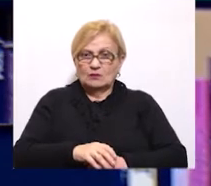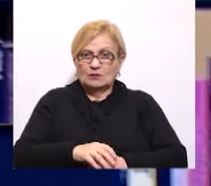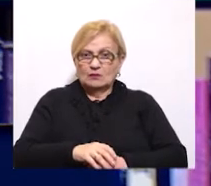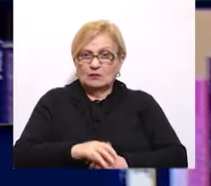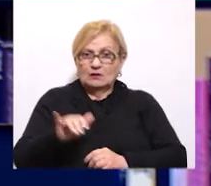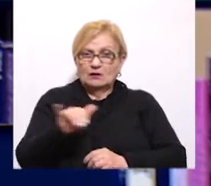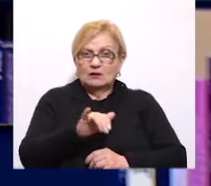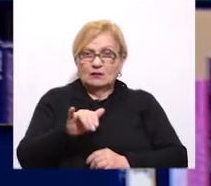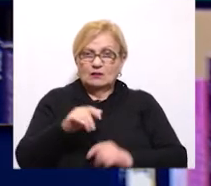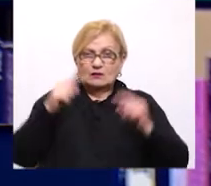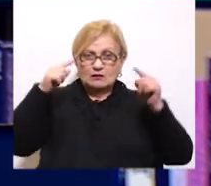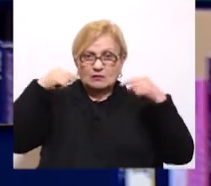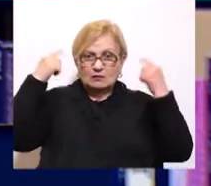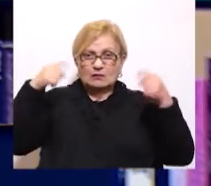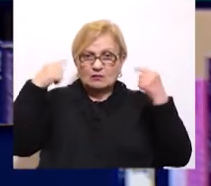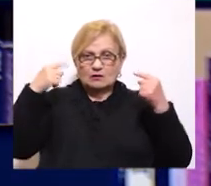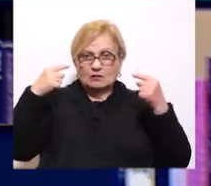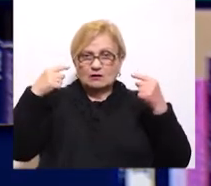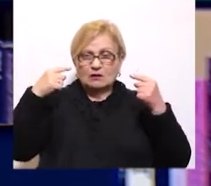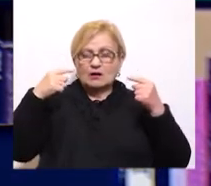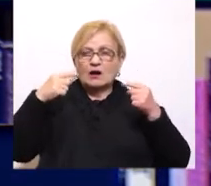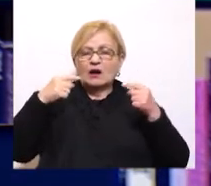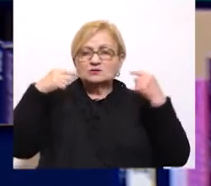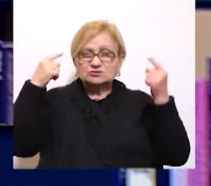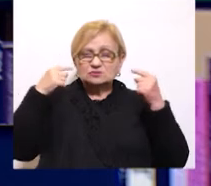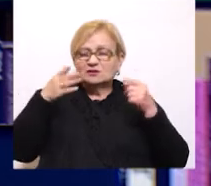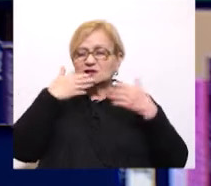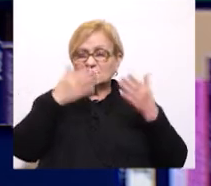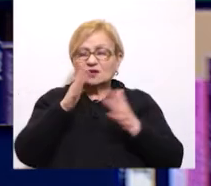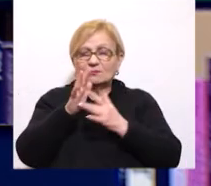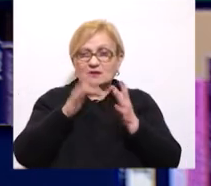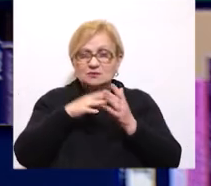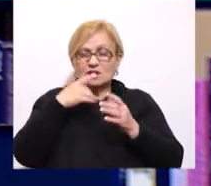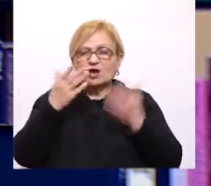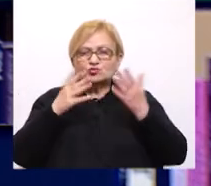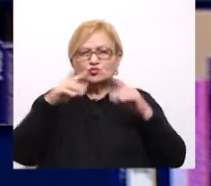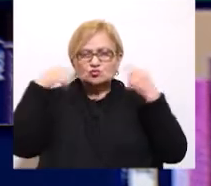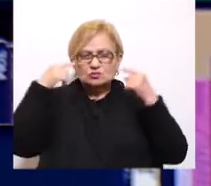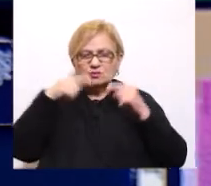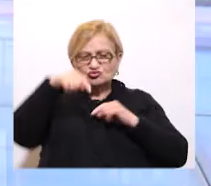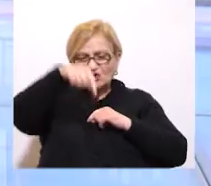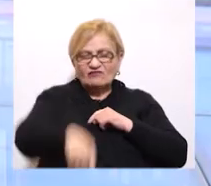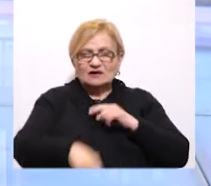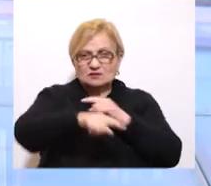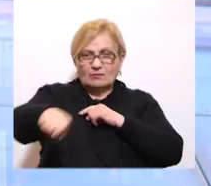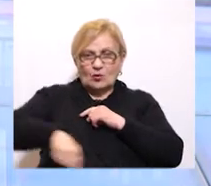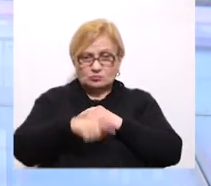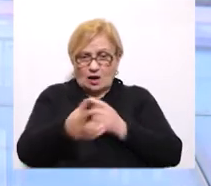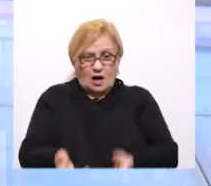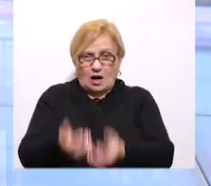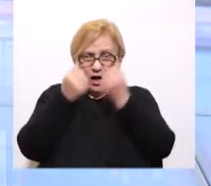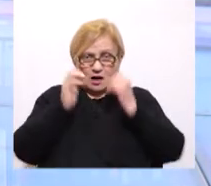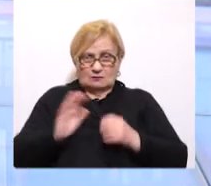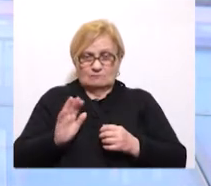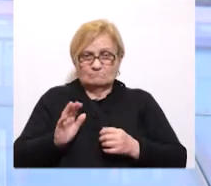შაბათ დღეს ცხვარი ორმოში რომ ჩაგივარდეთ, არა მოიყვანთო? კითხავს მათ მაცხოვარი. და თუ შაბათის დარღვევა